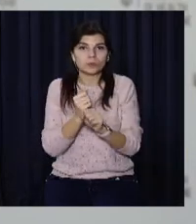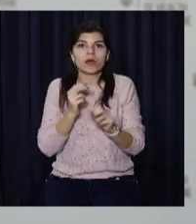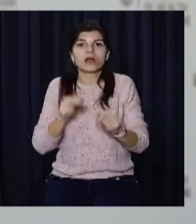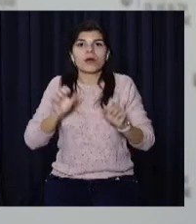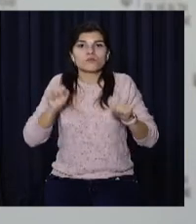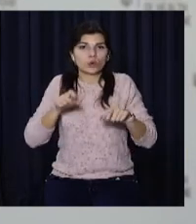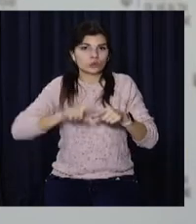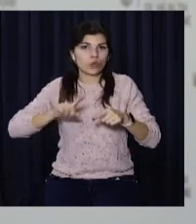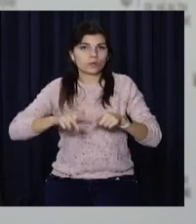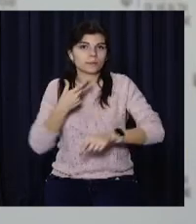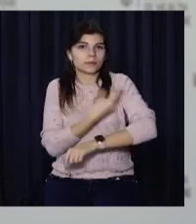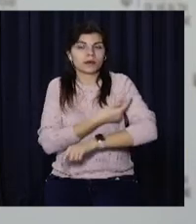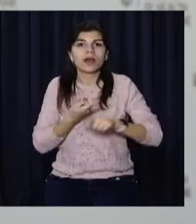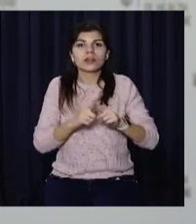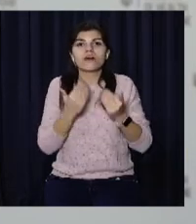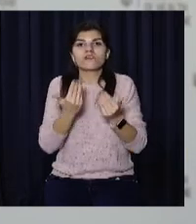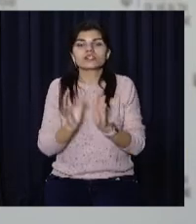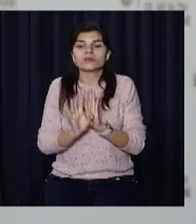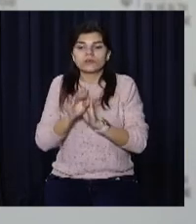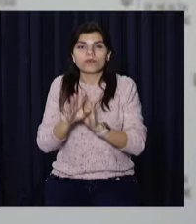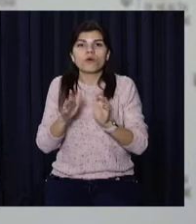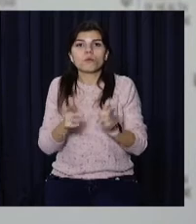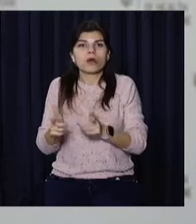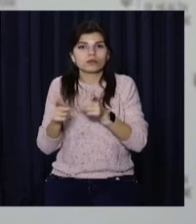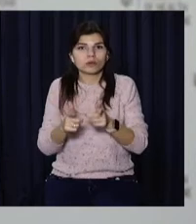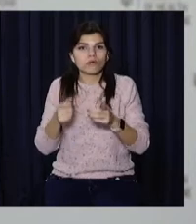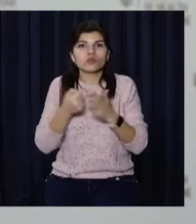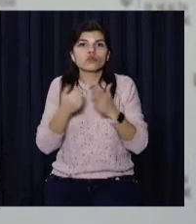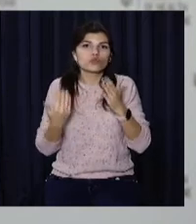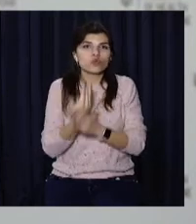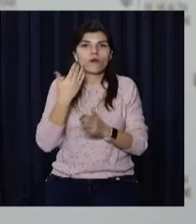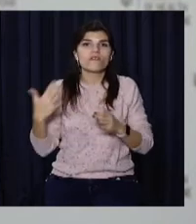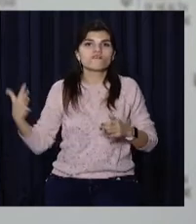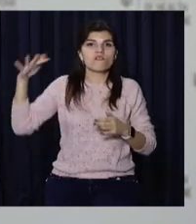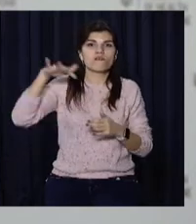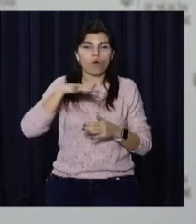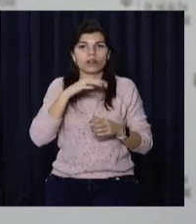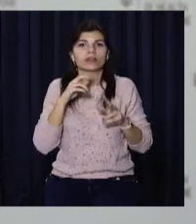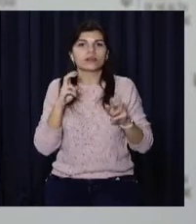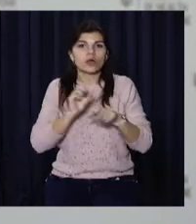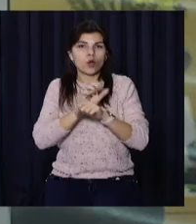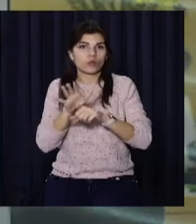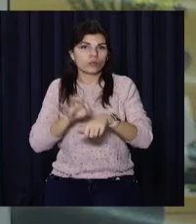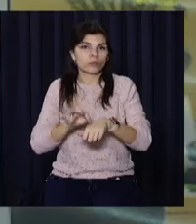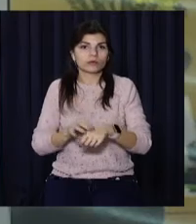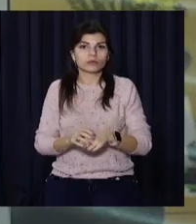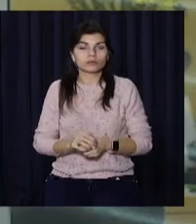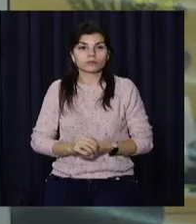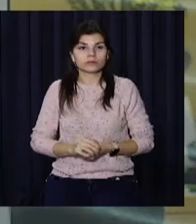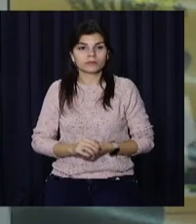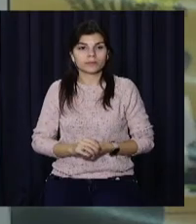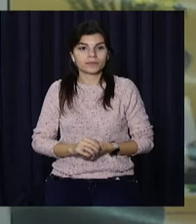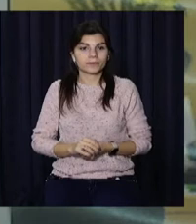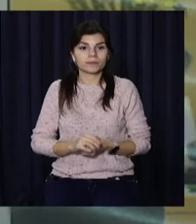якомога скоріше. Це буде ваш внесок у підготовку до нової хвилі коронавірусної хвороби.